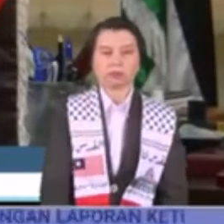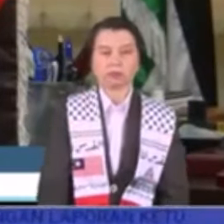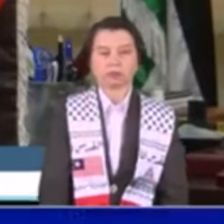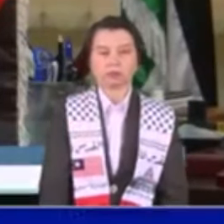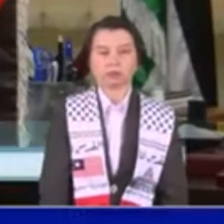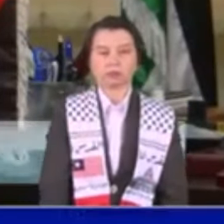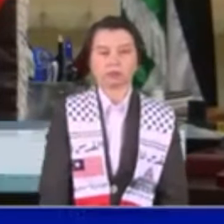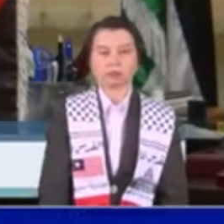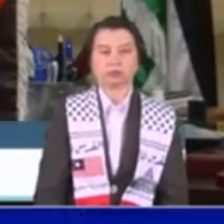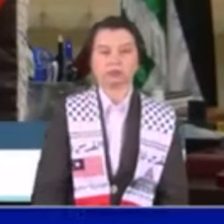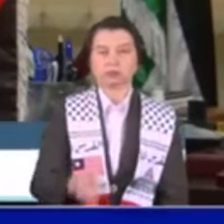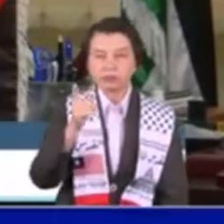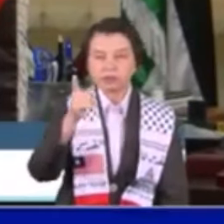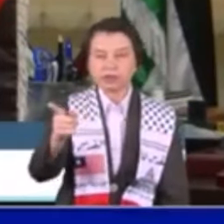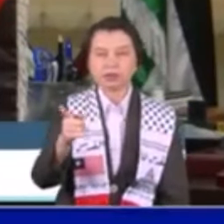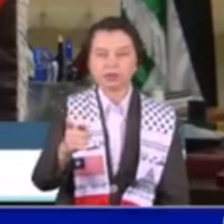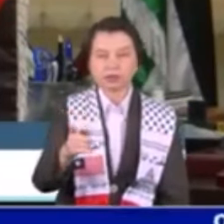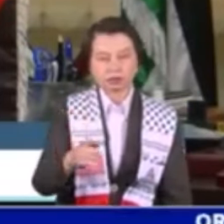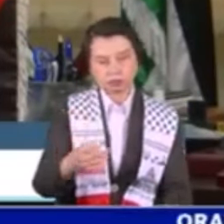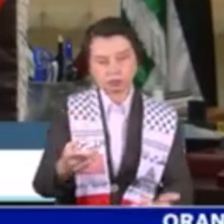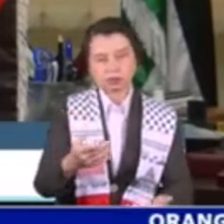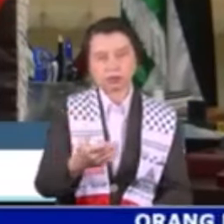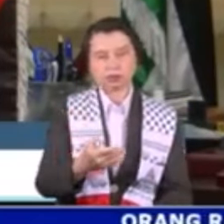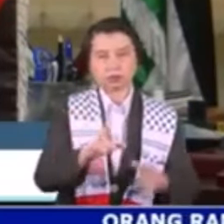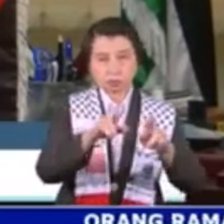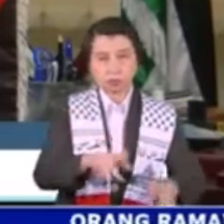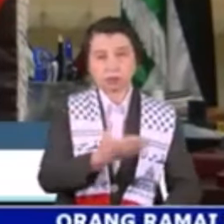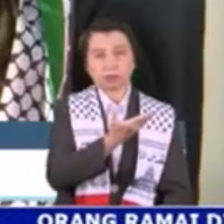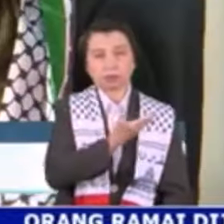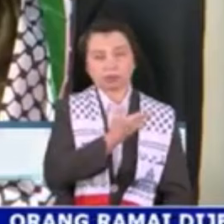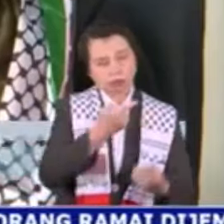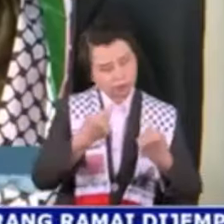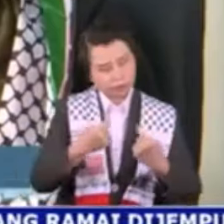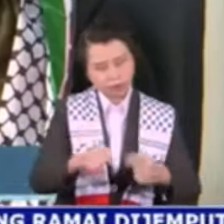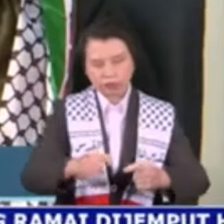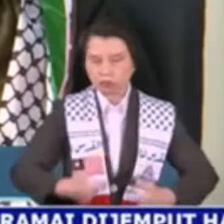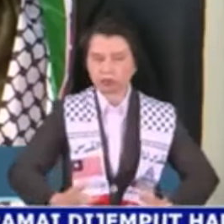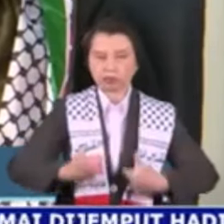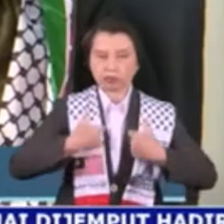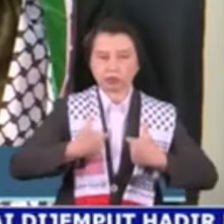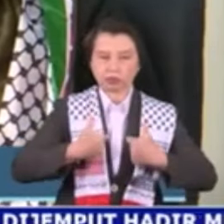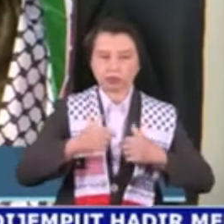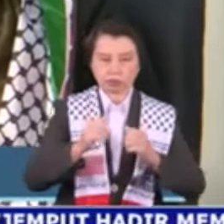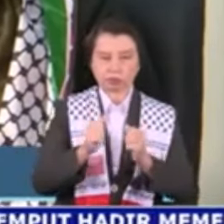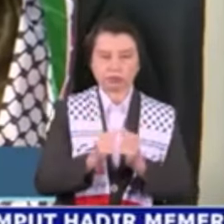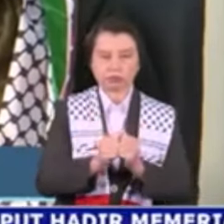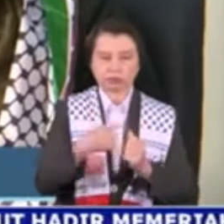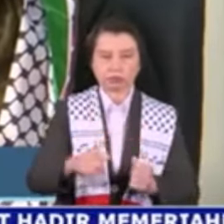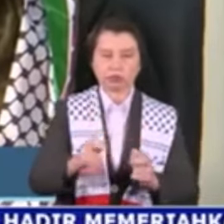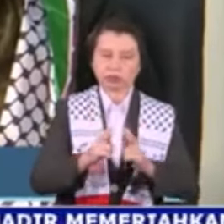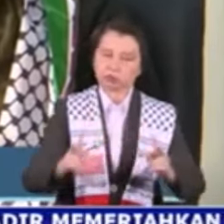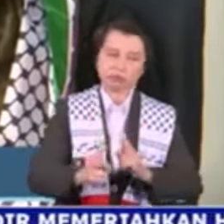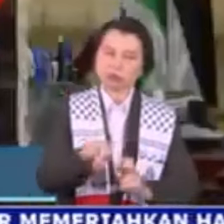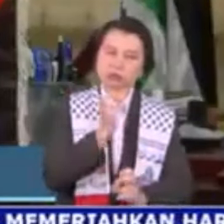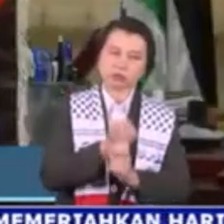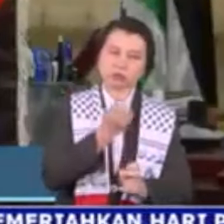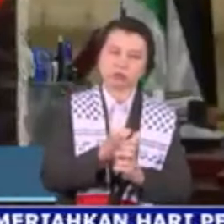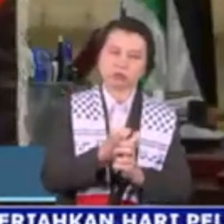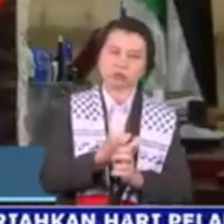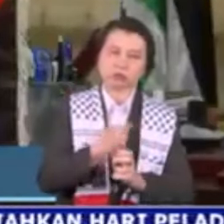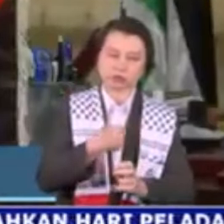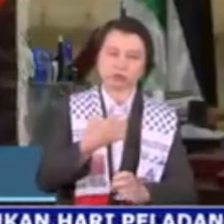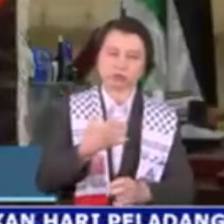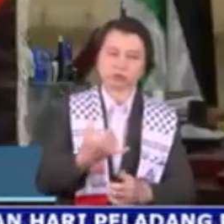They are trying to survive with whatever available, and I'll give you an example. Challenges is very difficult. The